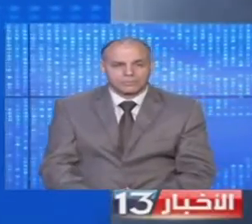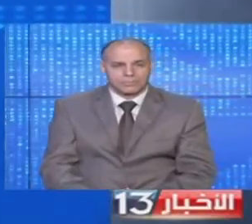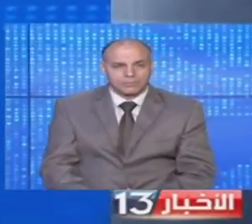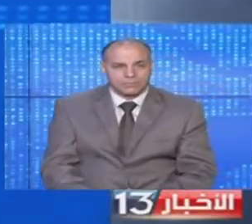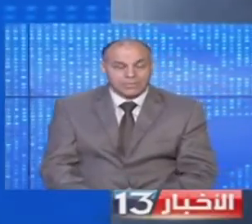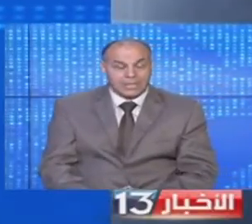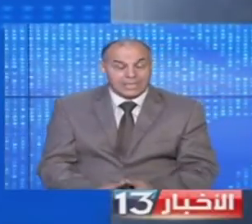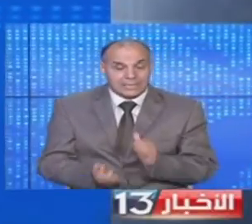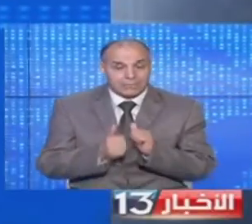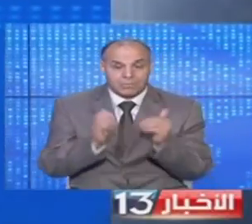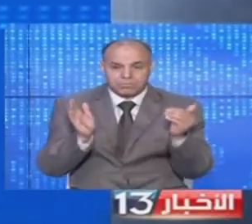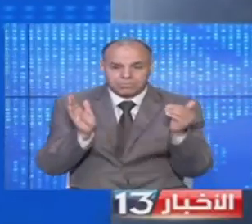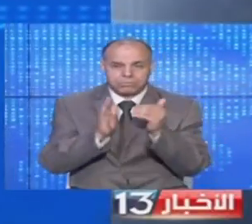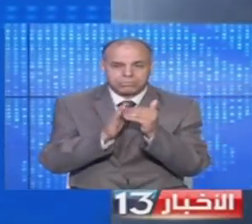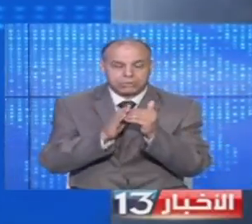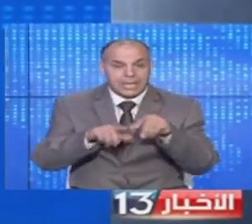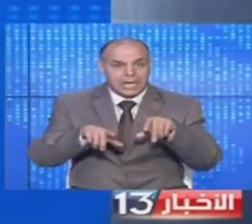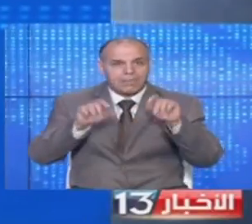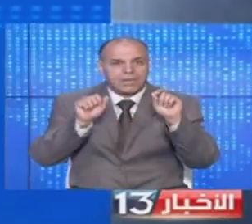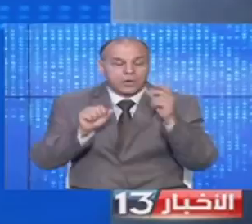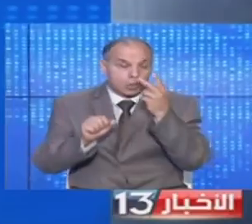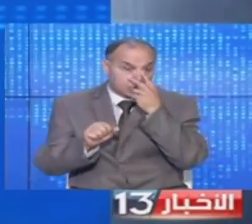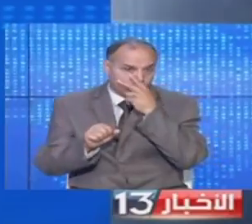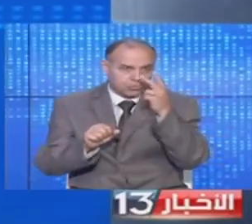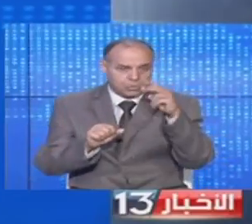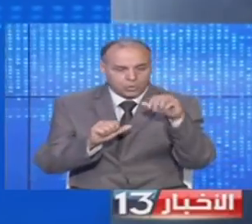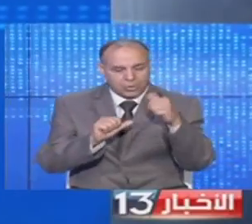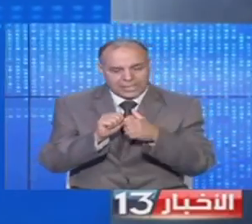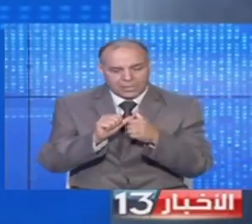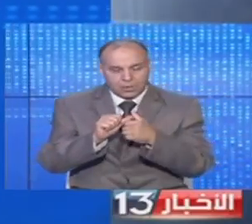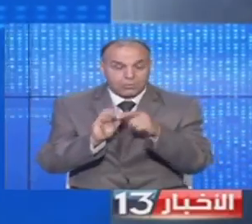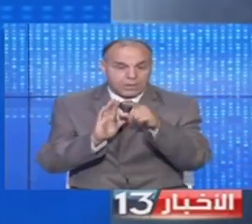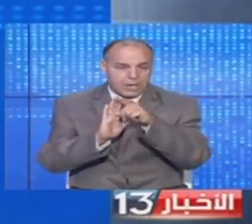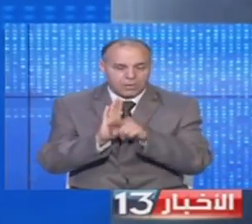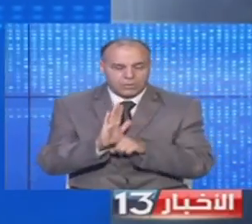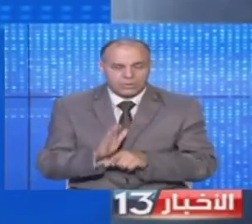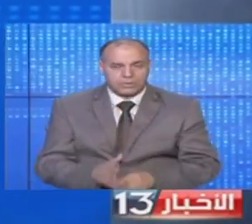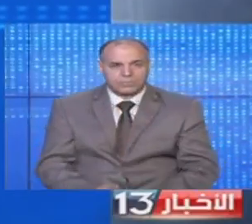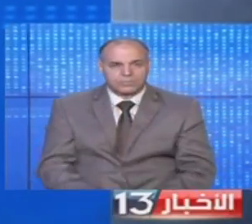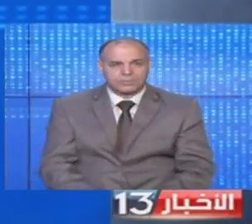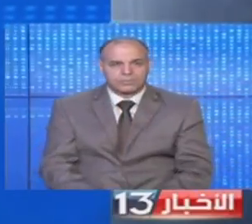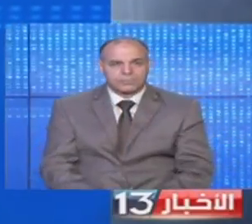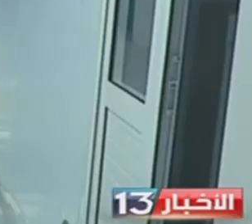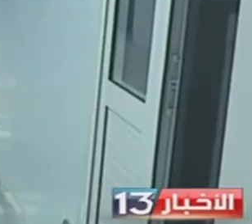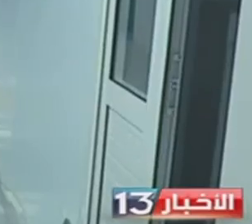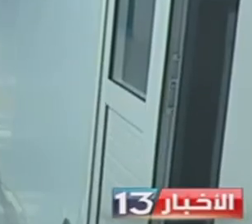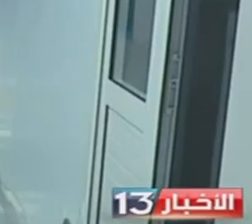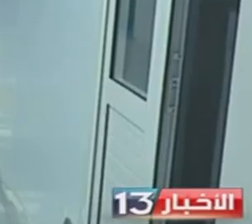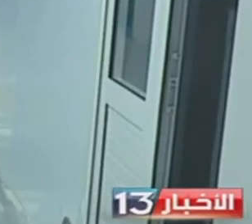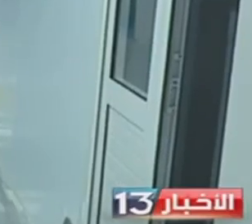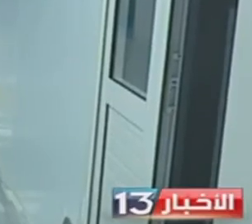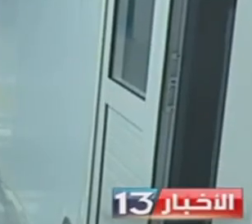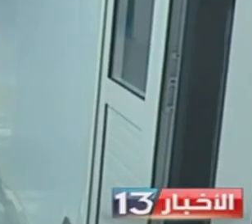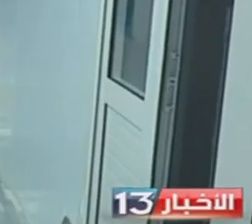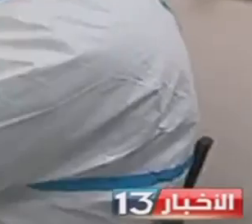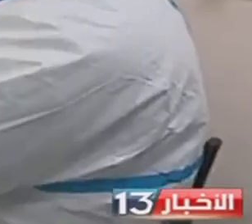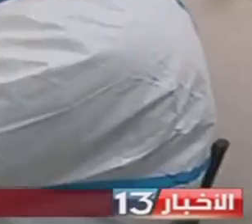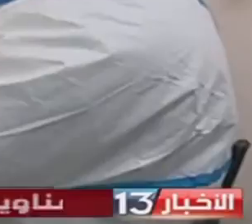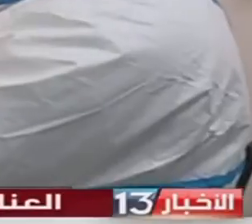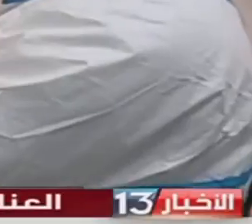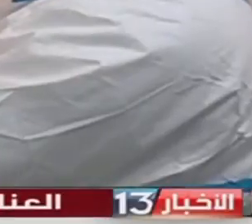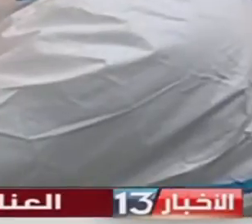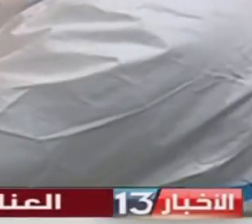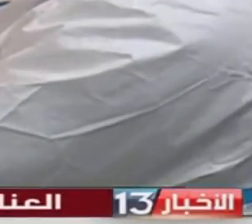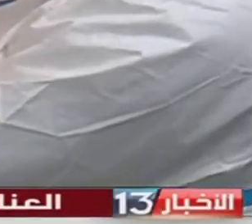بالرياضه نصل الى ختام النشره مشاهدينا الكرام اذكركم بعناوينها تسجيل ثلاث